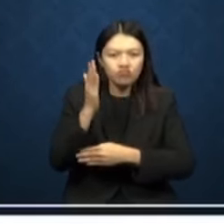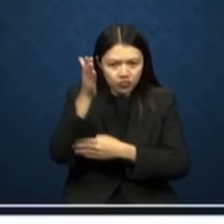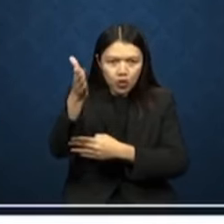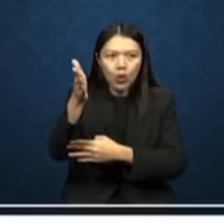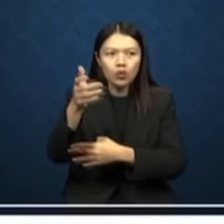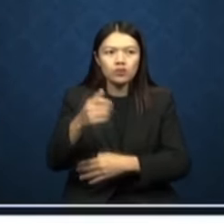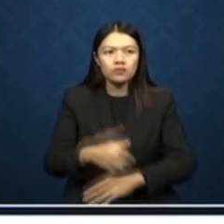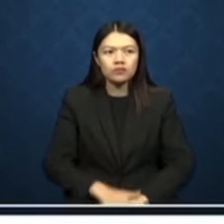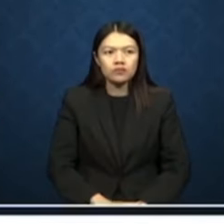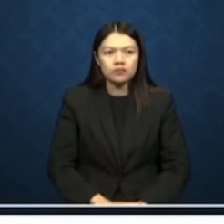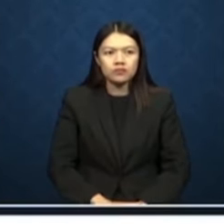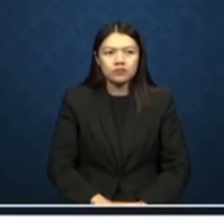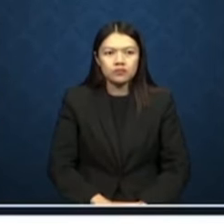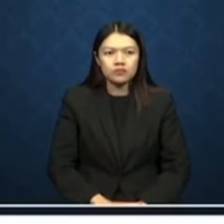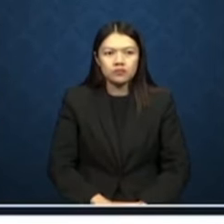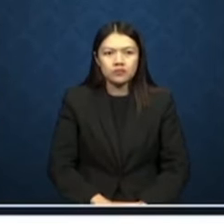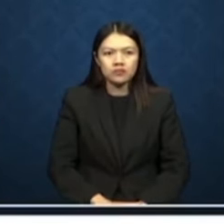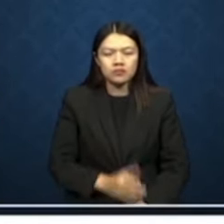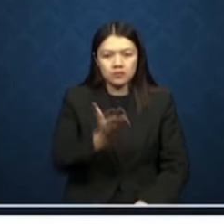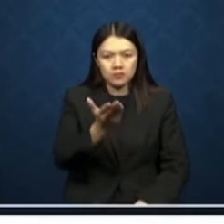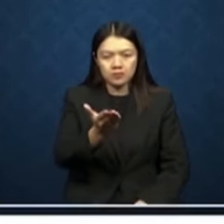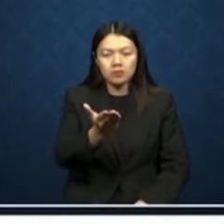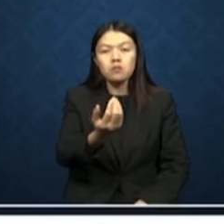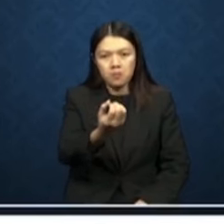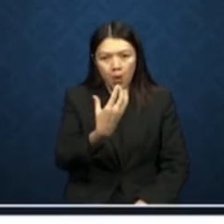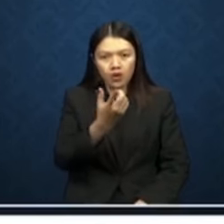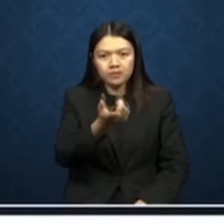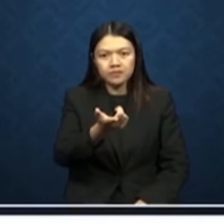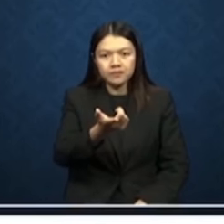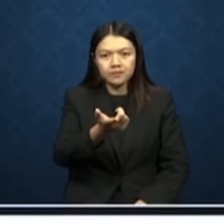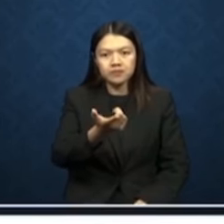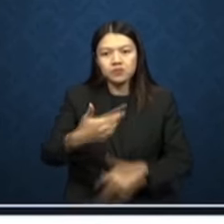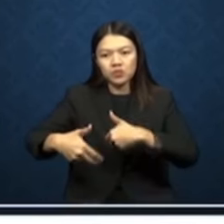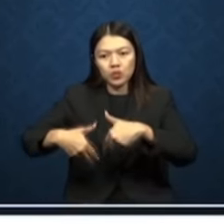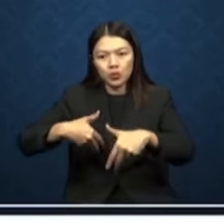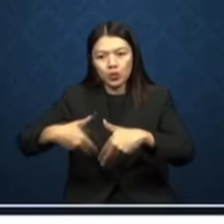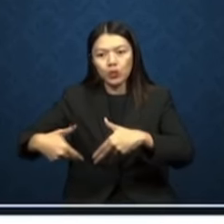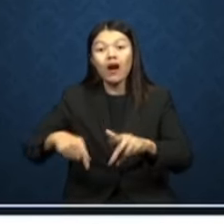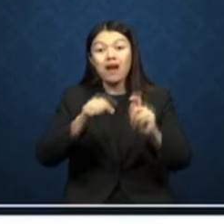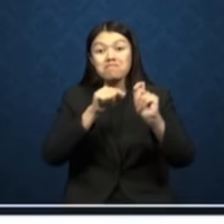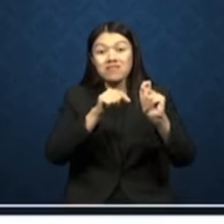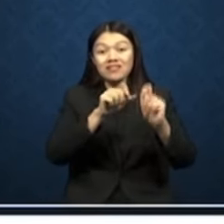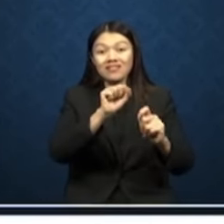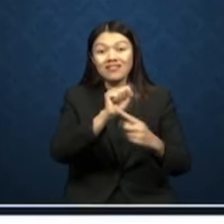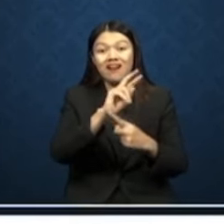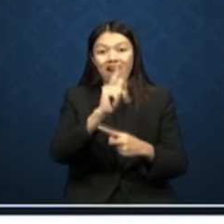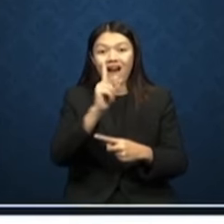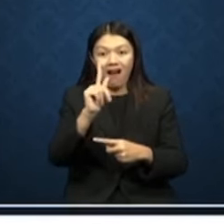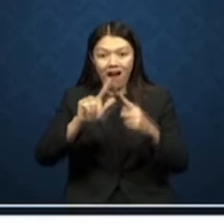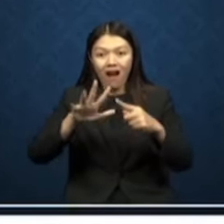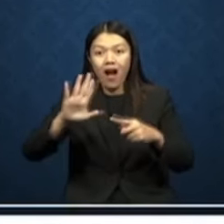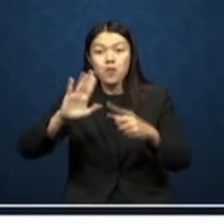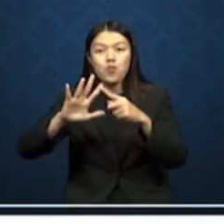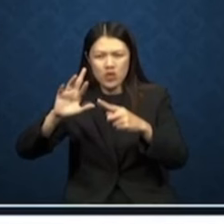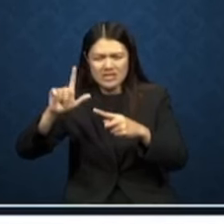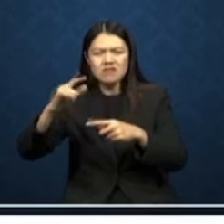แผ่นดินท่านบอกว่าประชาชนในอำเภอสังขบุรีเดือดร้อน